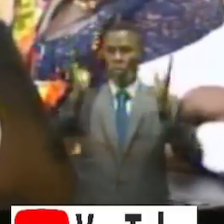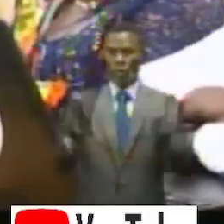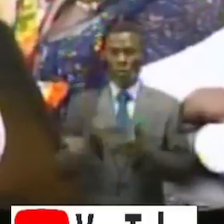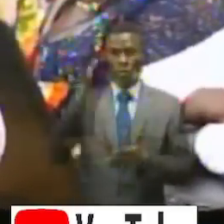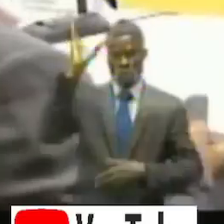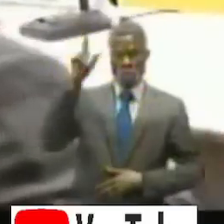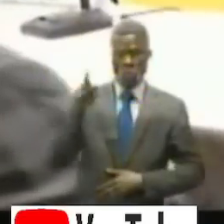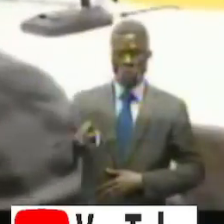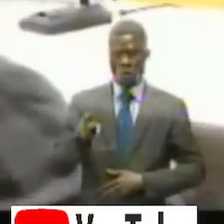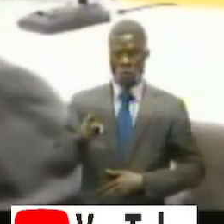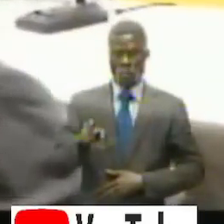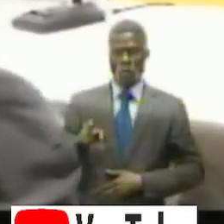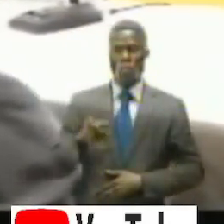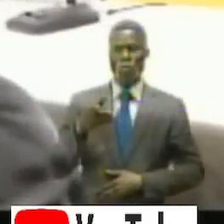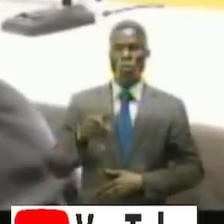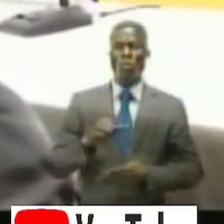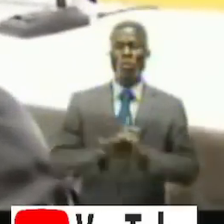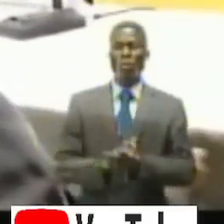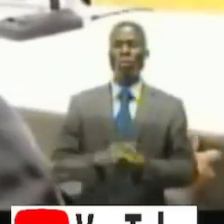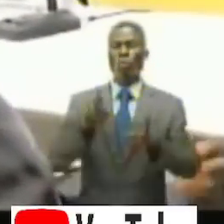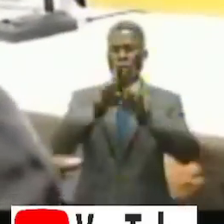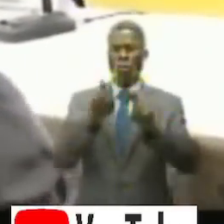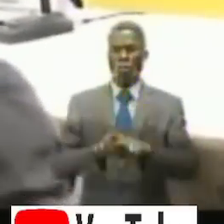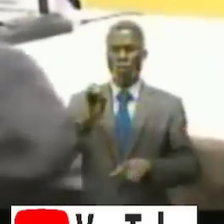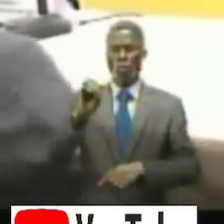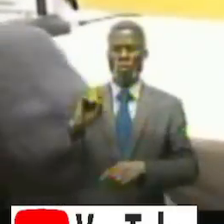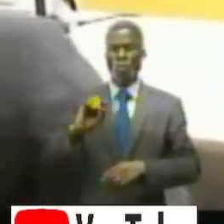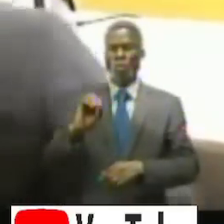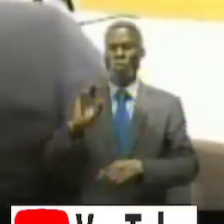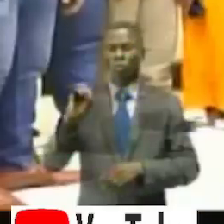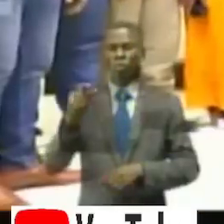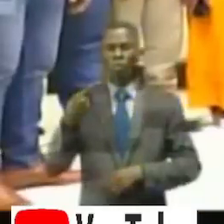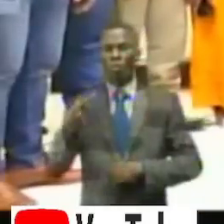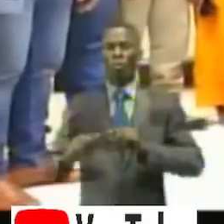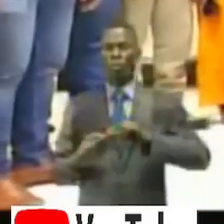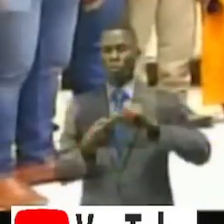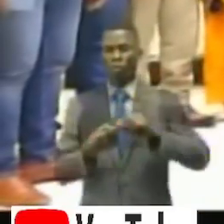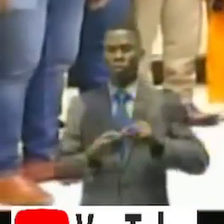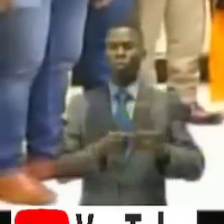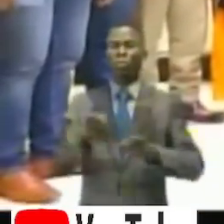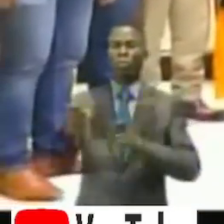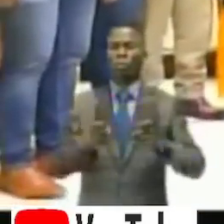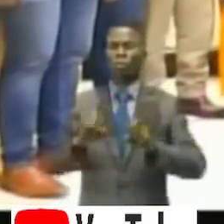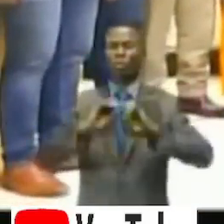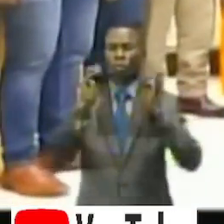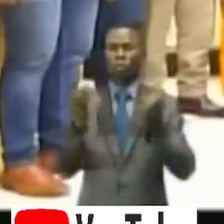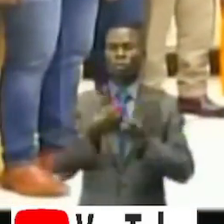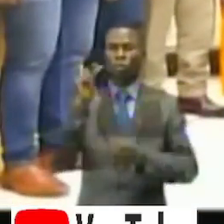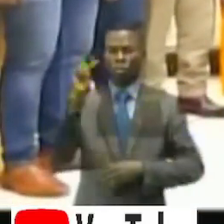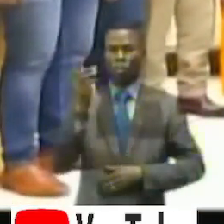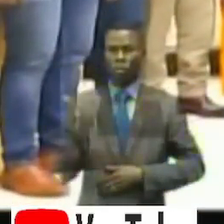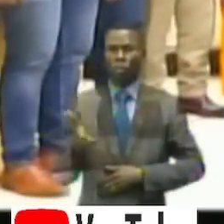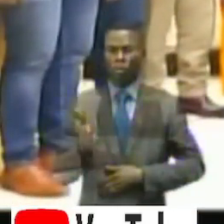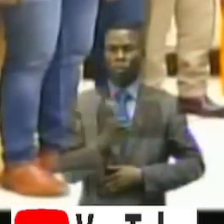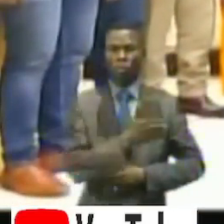locales, de ce pas, celle des organismes spécialisés qui gèrent cette dotation.